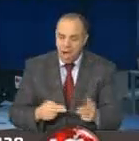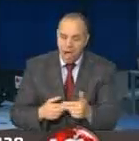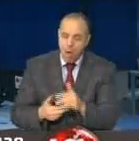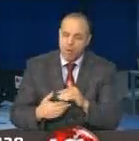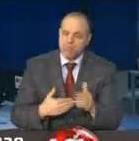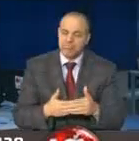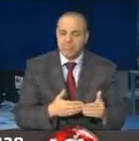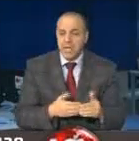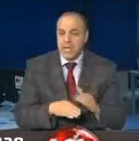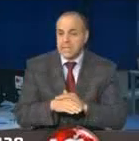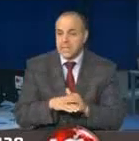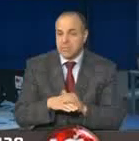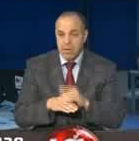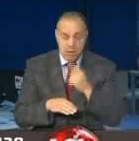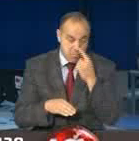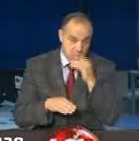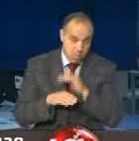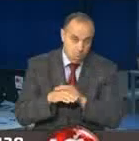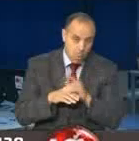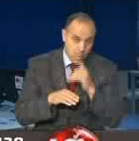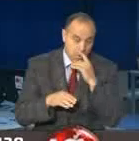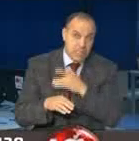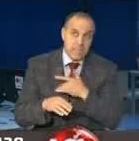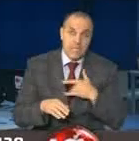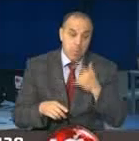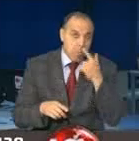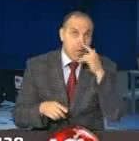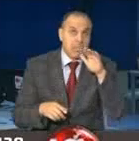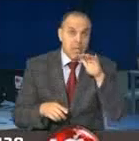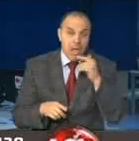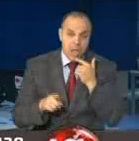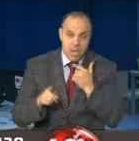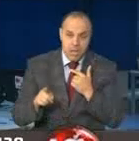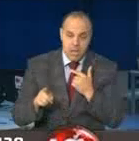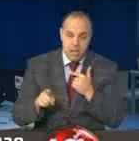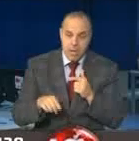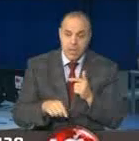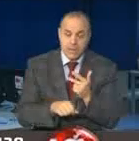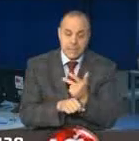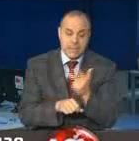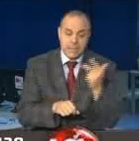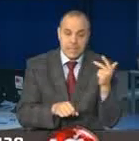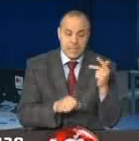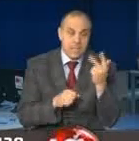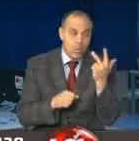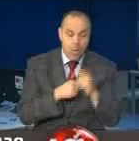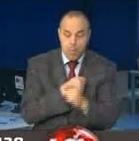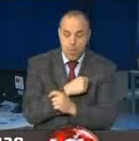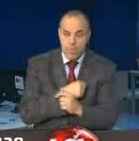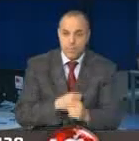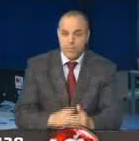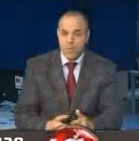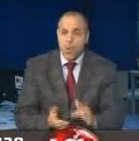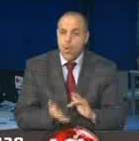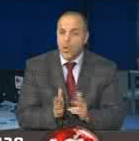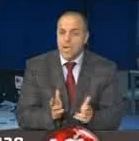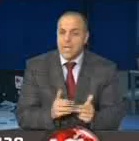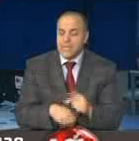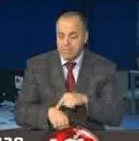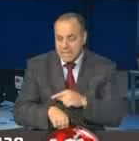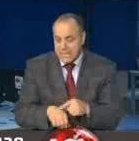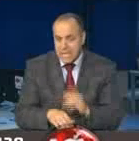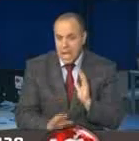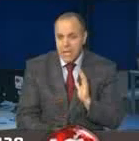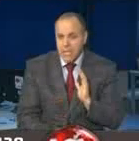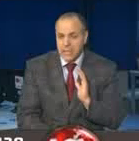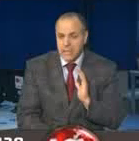القاعات لأسباب تتعلق بالسلامة وذلك منذ 3 أسابيع. كل قسم ساعة معناها